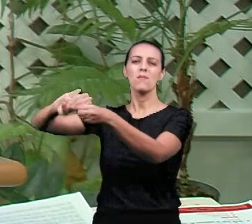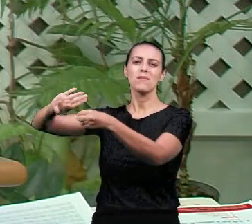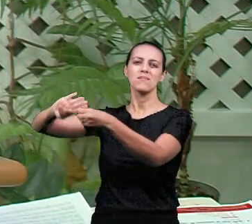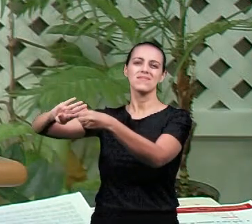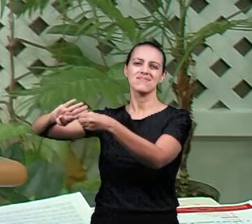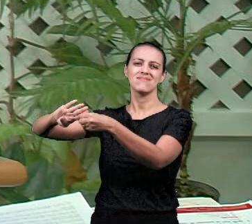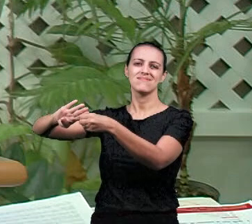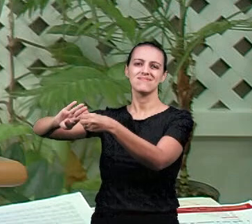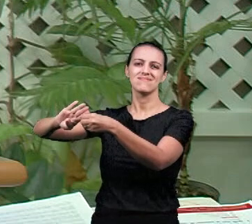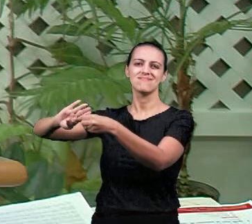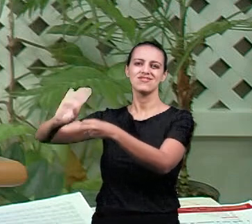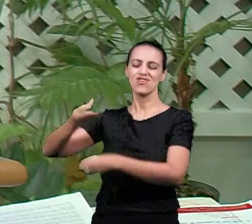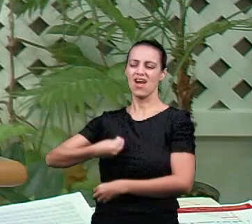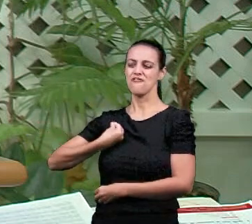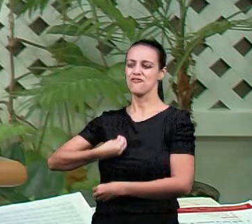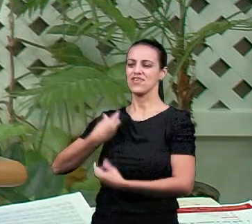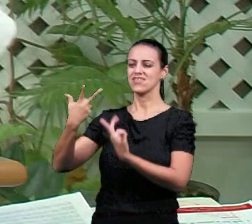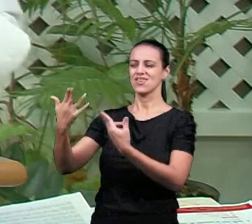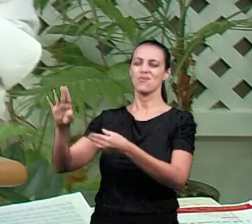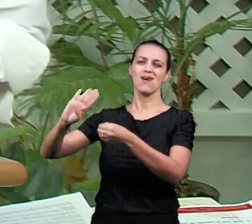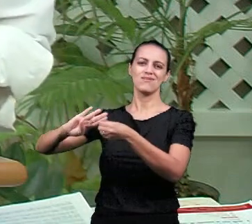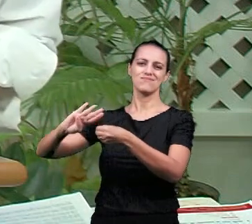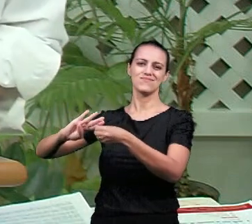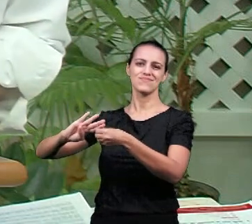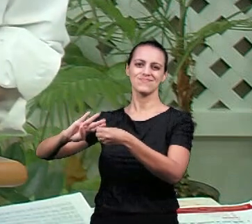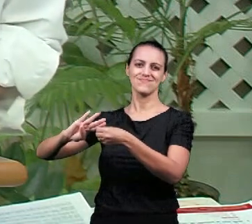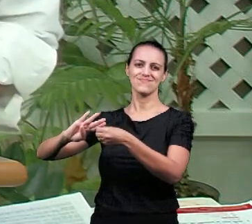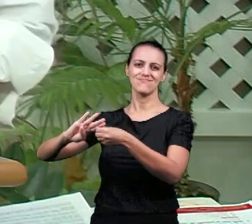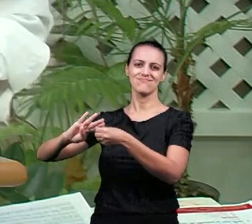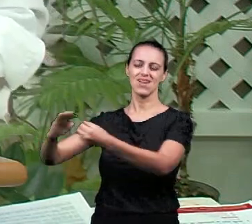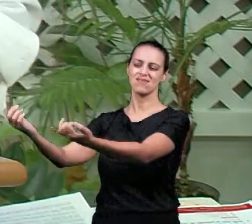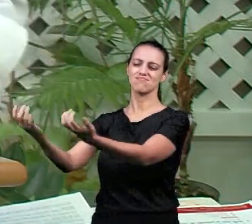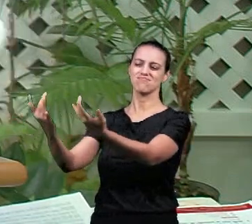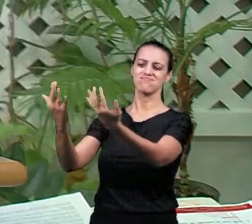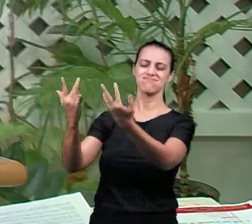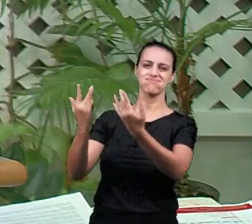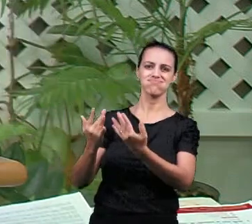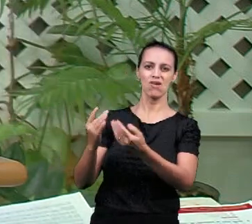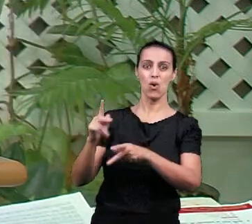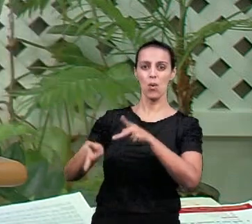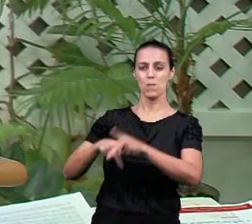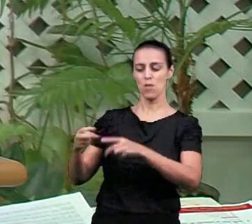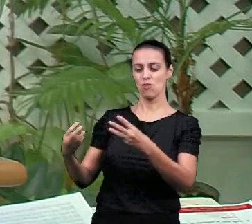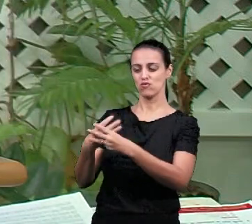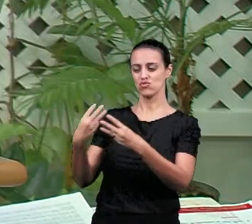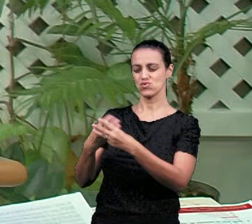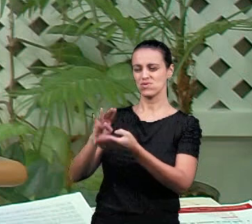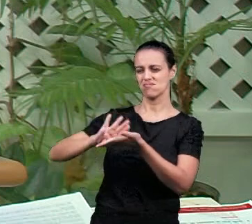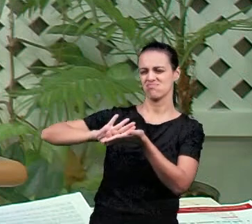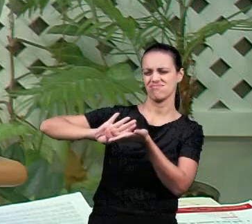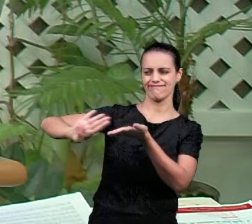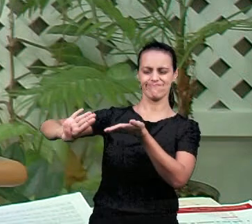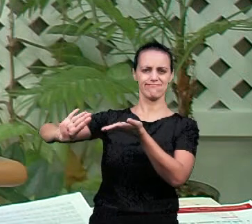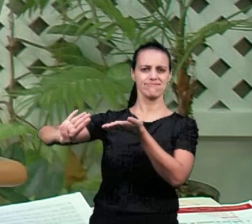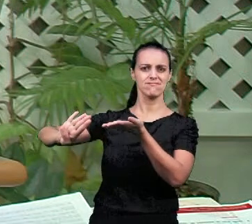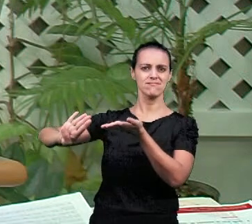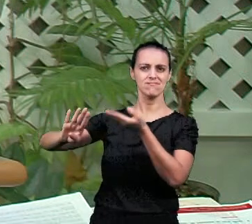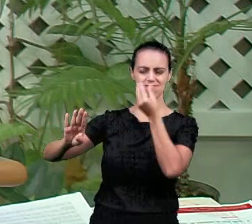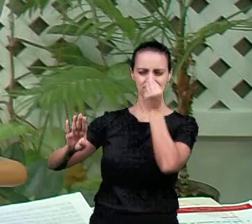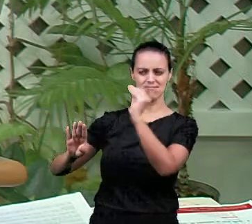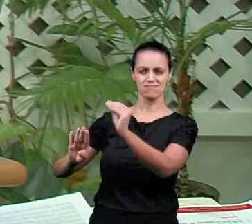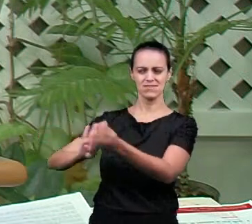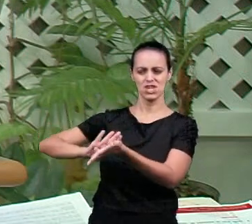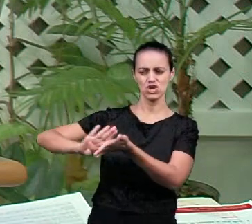par les gentils, par les Babyloniens. Donc, ils étaient rejetés par les Juifs. Observez bien une chose,